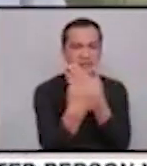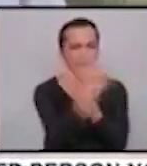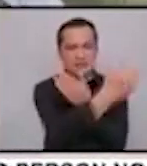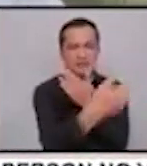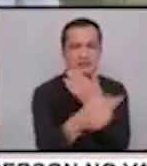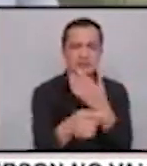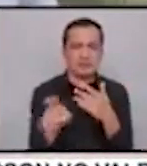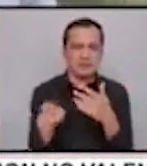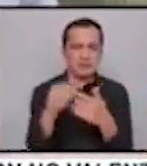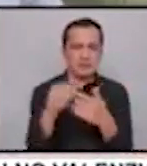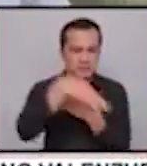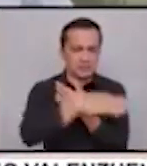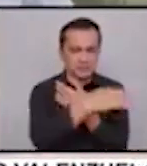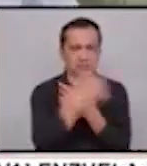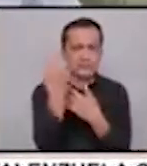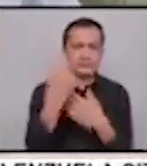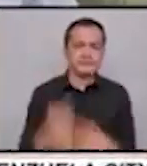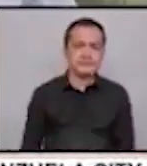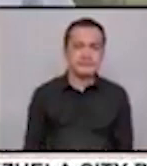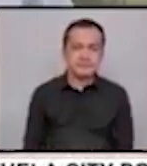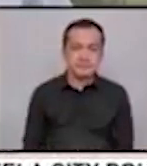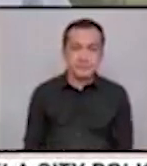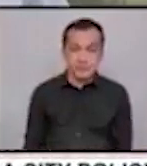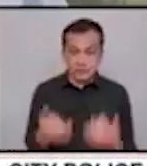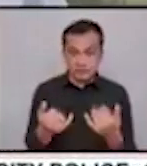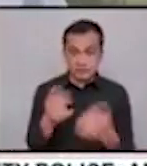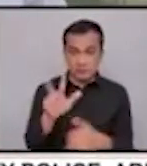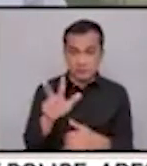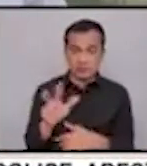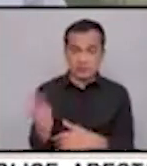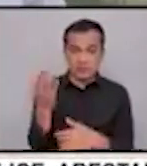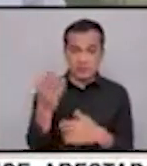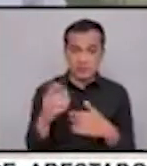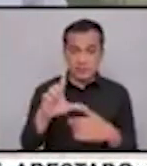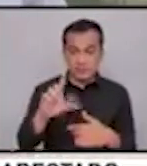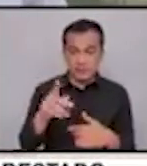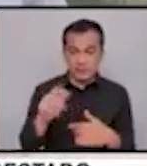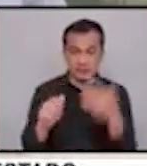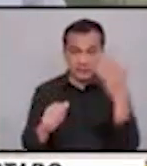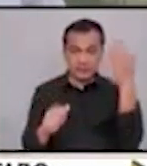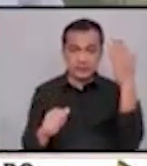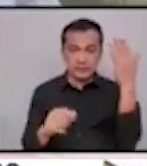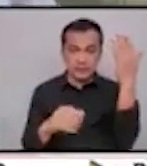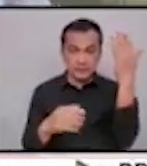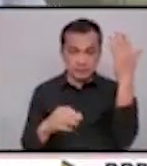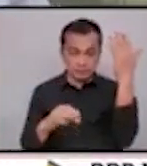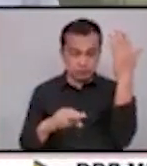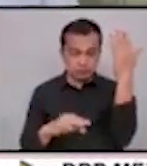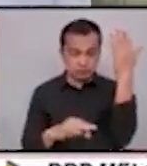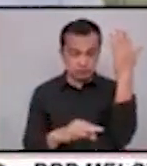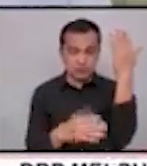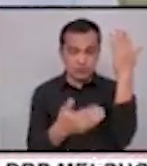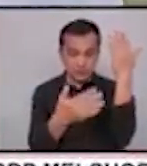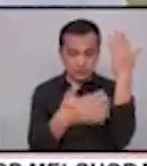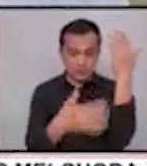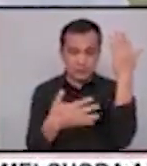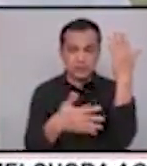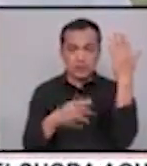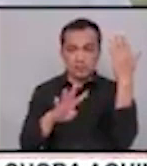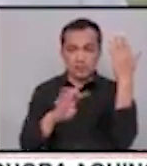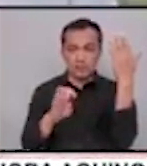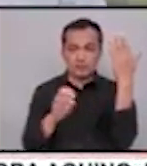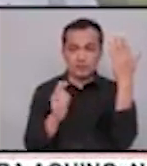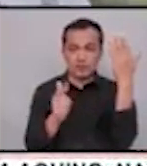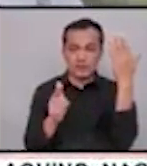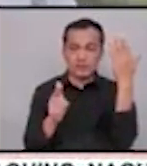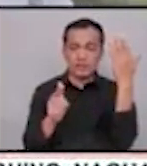northern Luzon. As of 3 a.m. this morning, ang LPA na ating binabantayan sa silangan ng Mindanao ay matatagpuan na ngayon sa layong 420